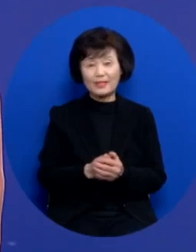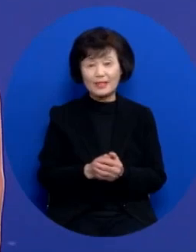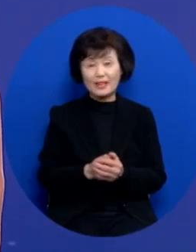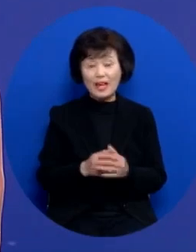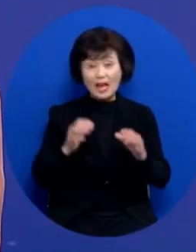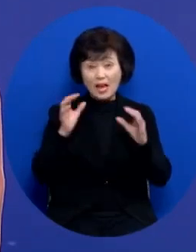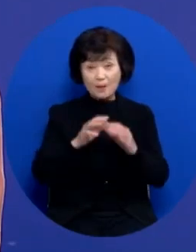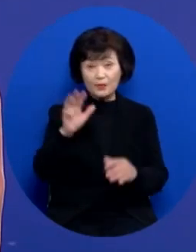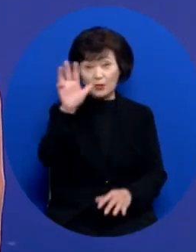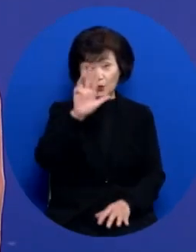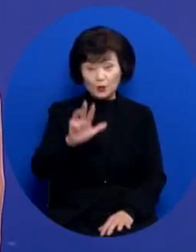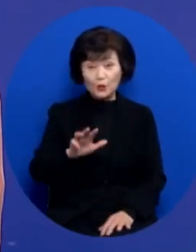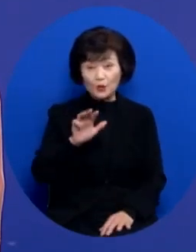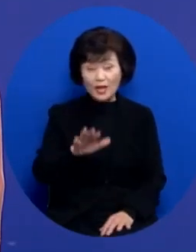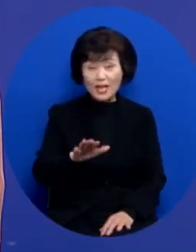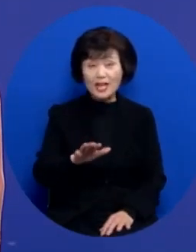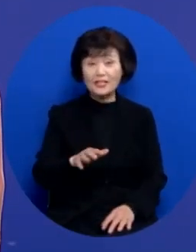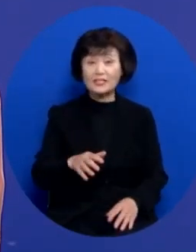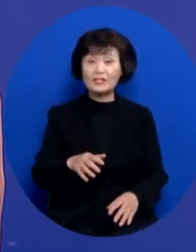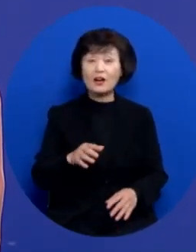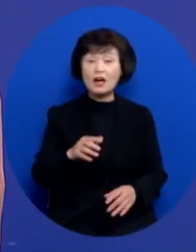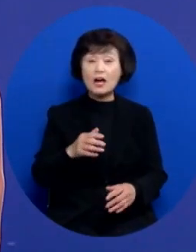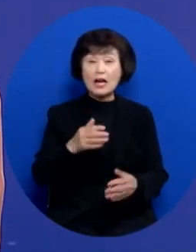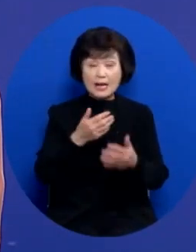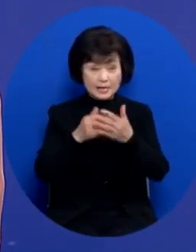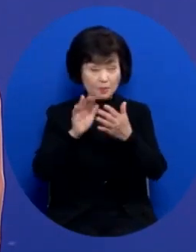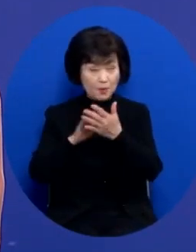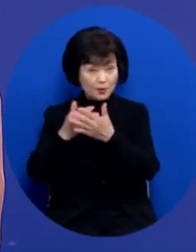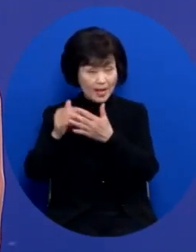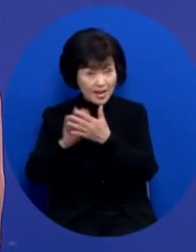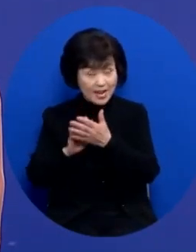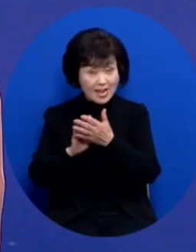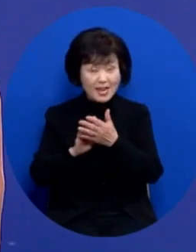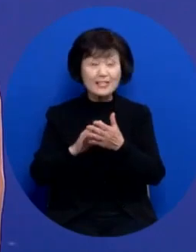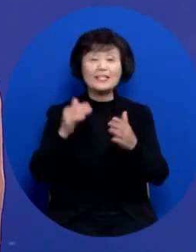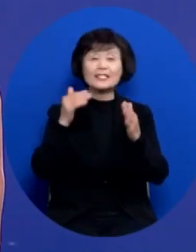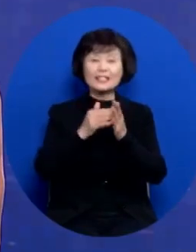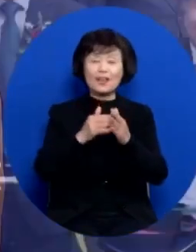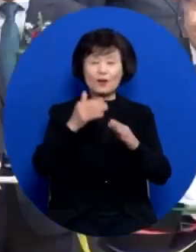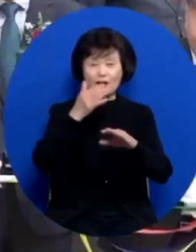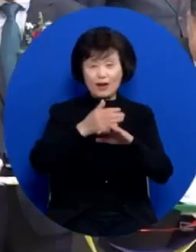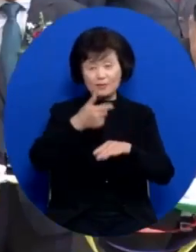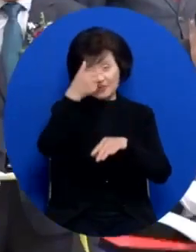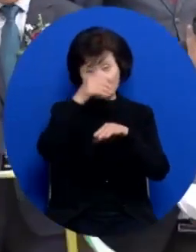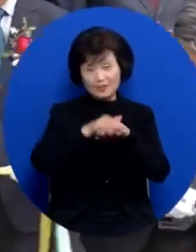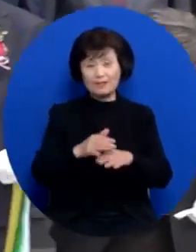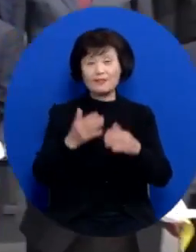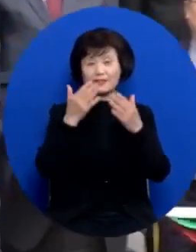대한예수교장로회 합동총회가 총회회관 리모델링을 마치고 감사예배를 드렸습니다.